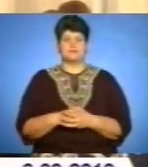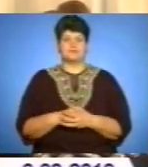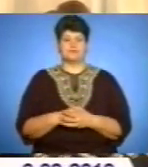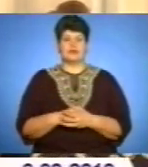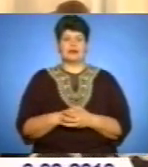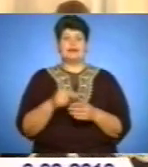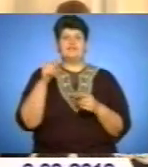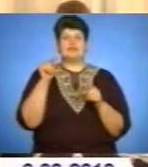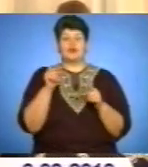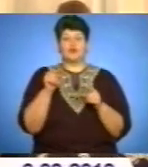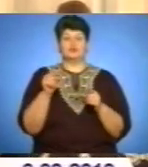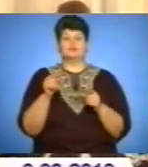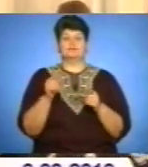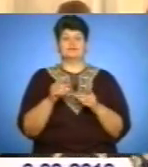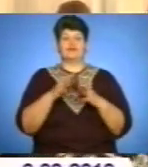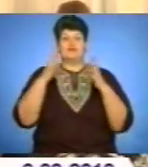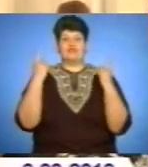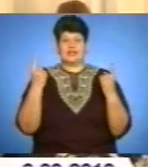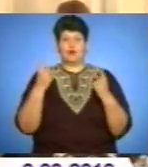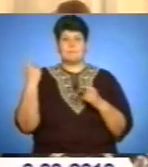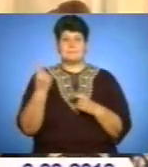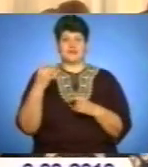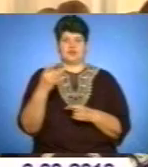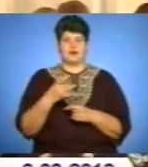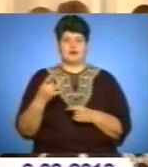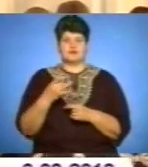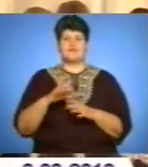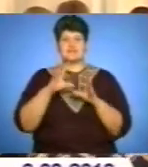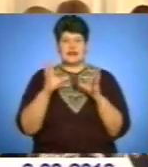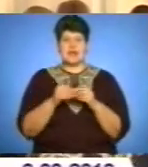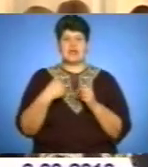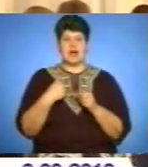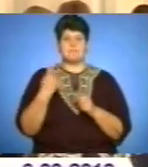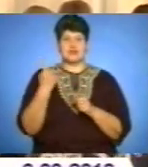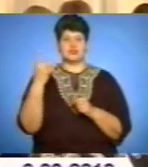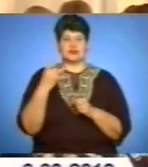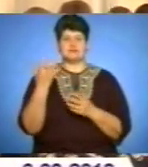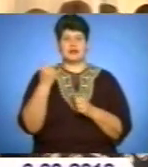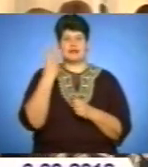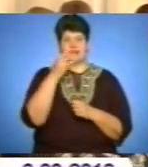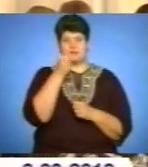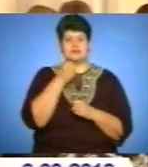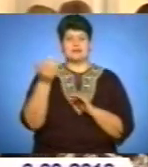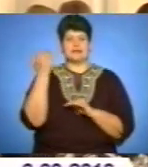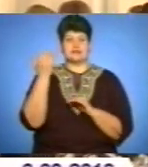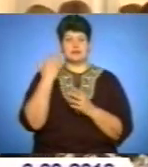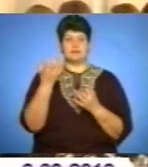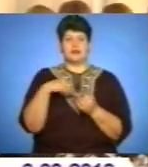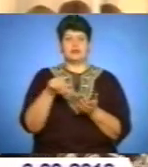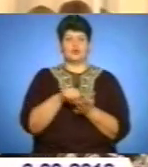Такому масштабному перший раз. Перший раз я брала 3 місяці назад на